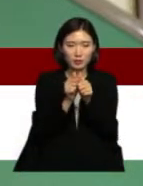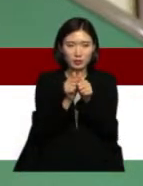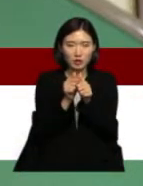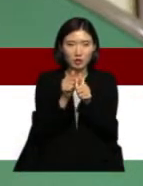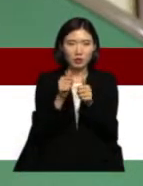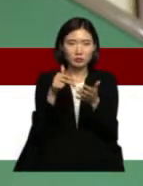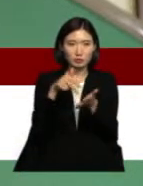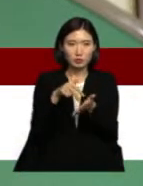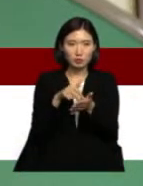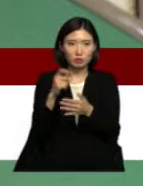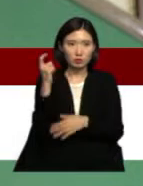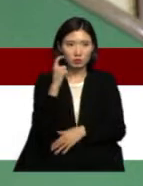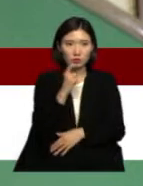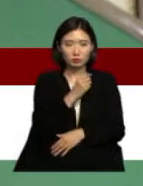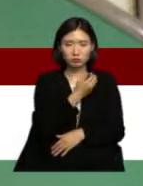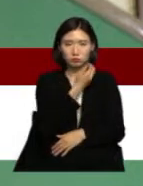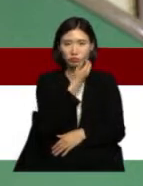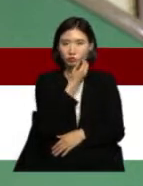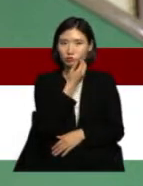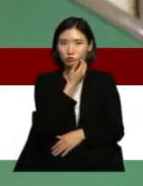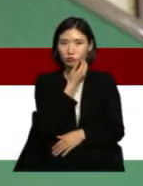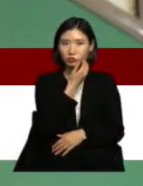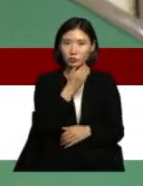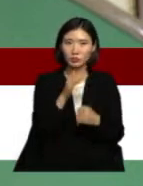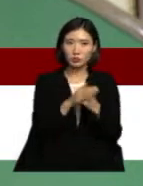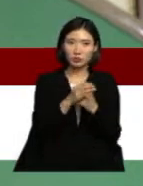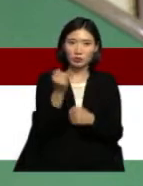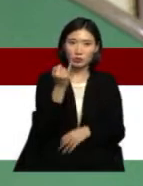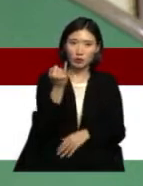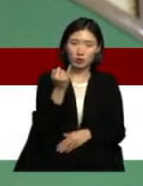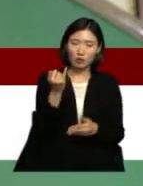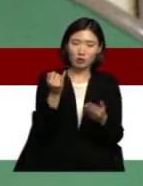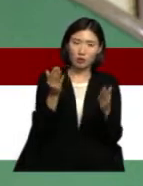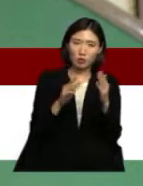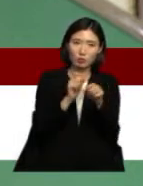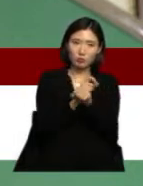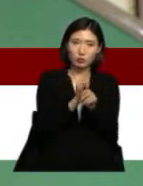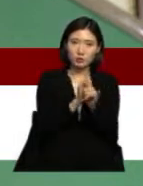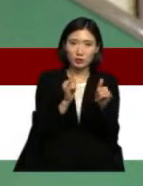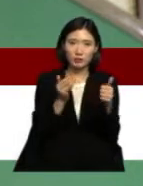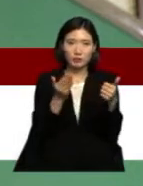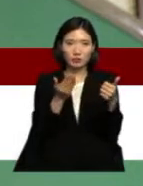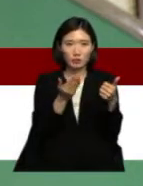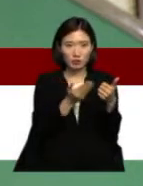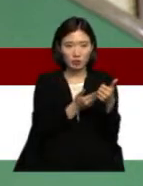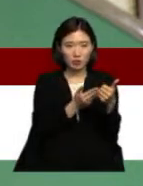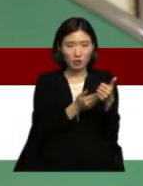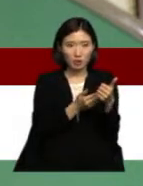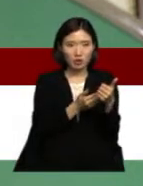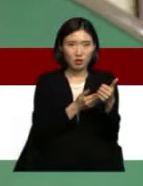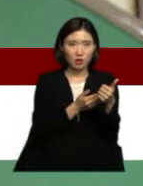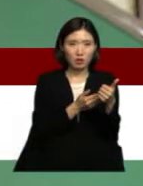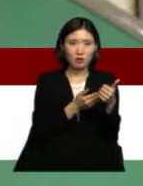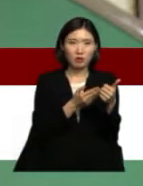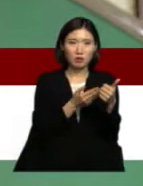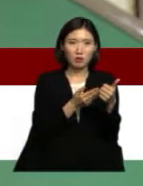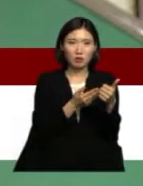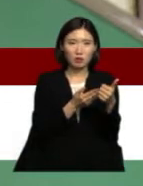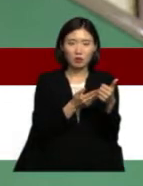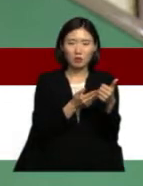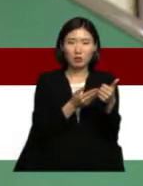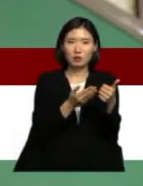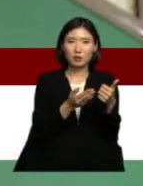남자가 듣기에도 이제 민망을 해서 우리 그 옆에 그 여직원 옆에 있던 우리